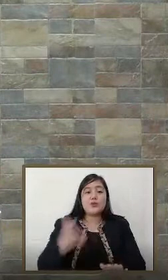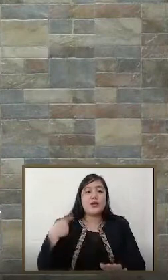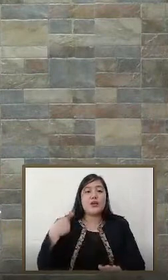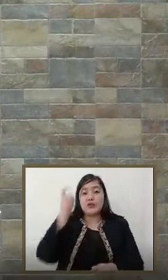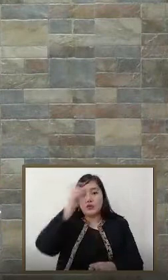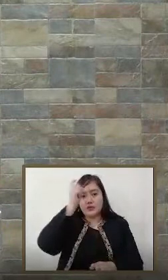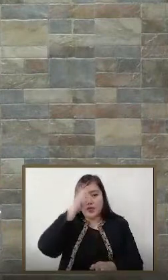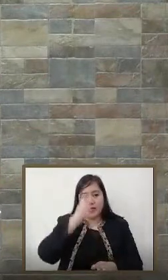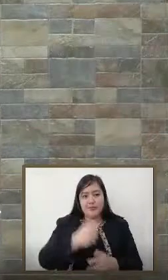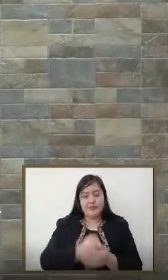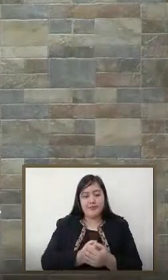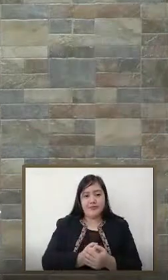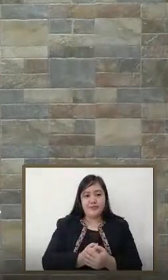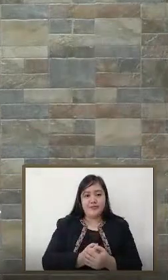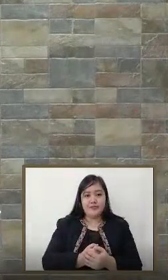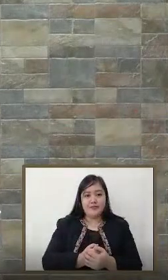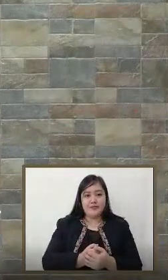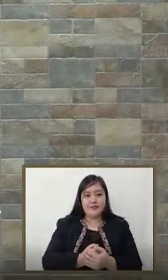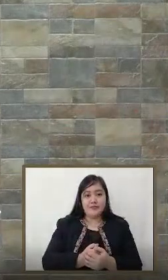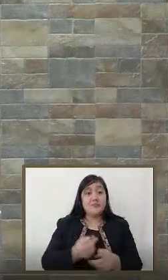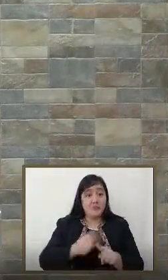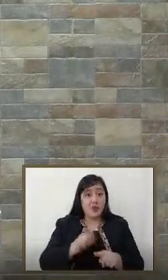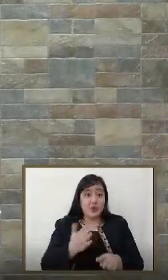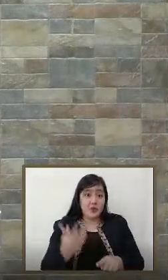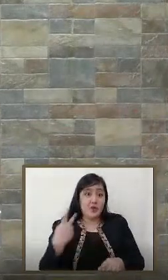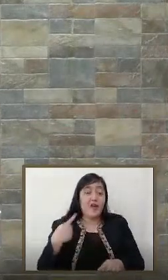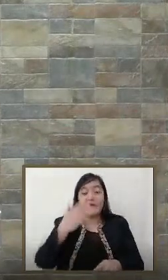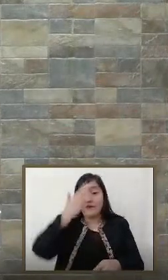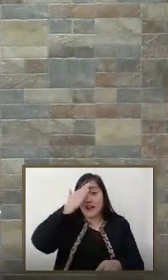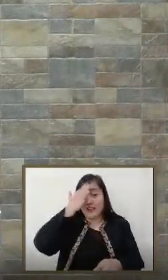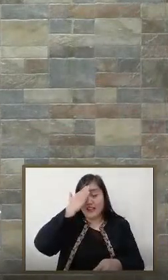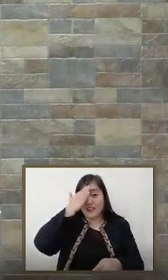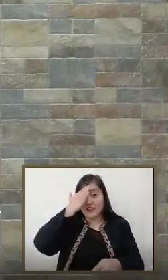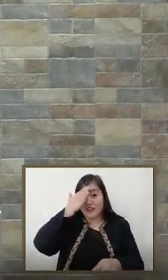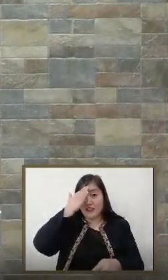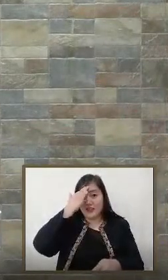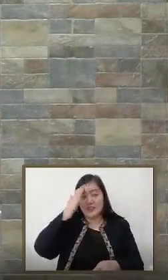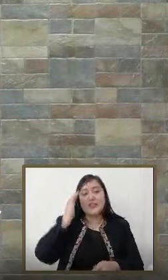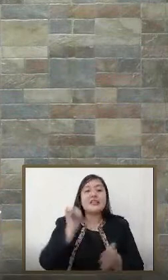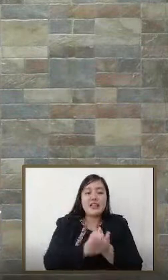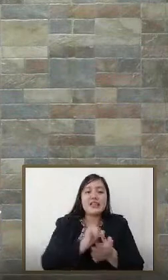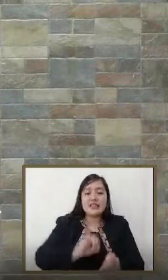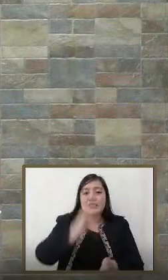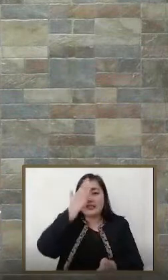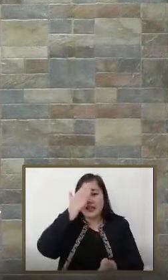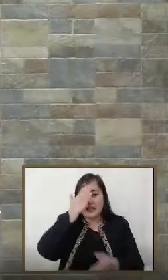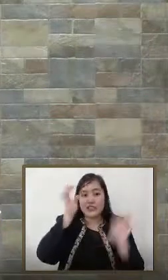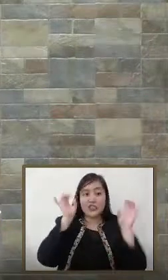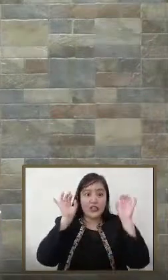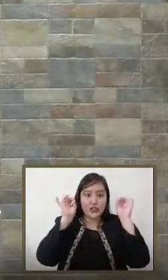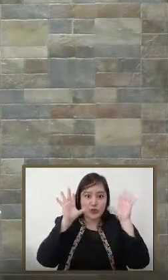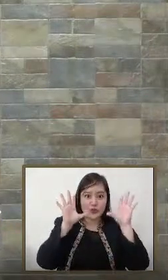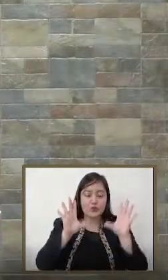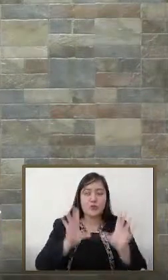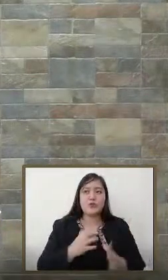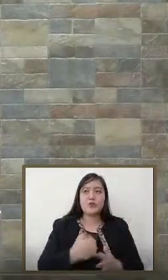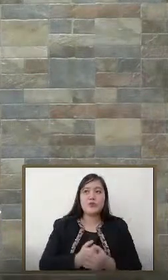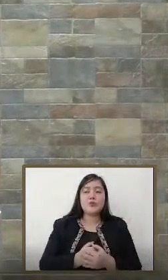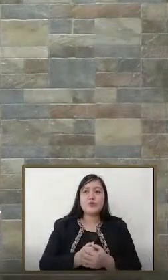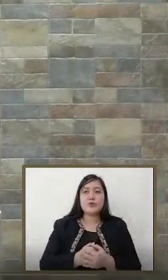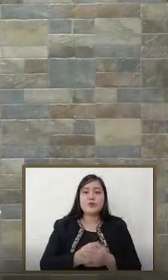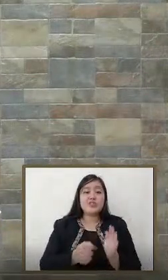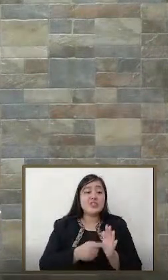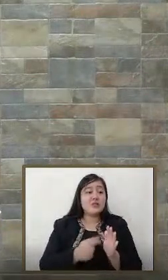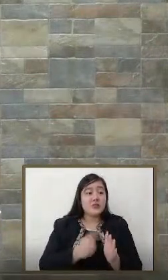see? Kaya minsan yung mga knowledgeable kuno, yung mga maraming, you know, kaalaman